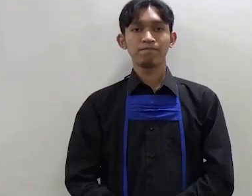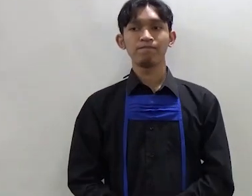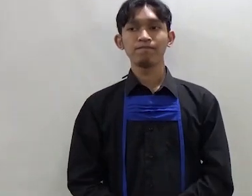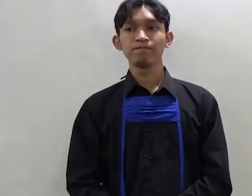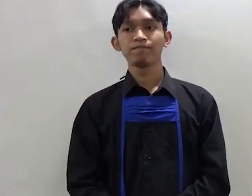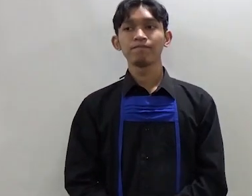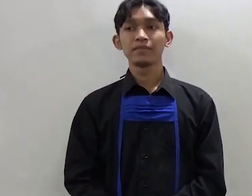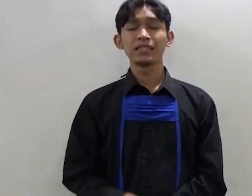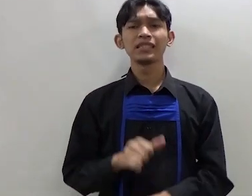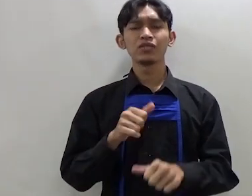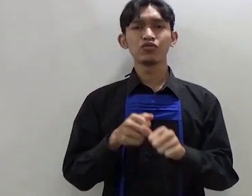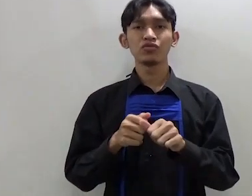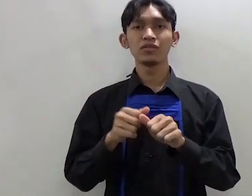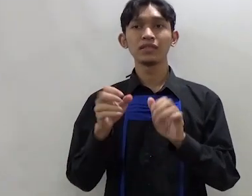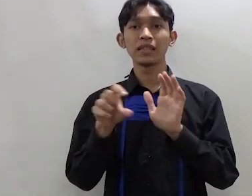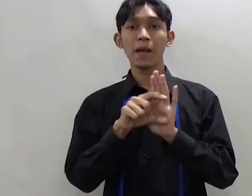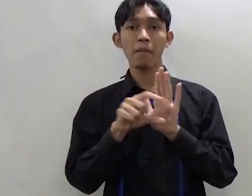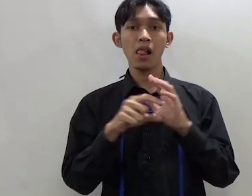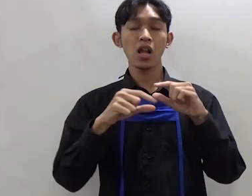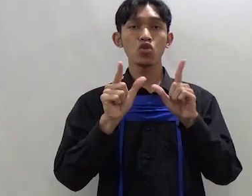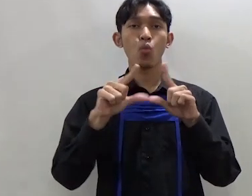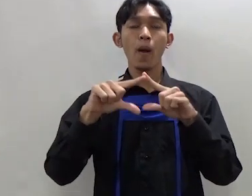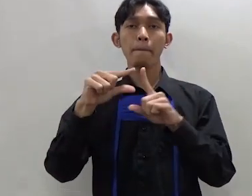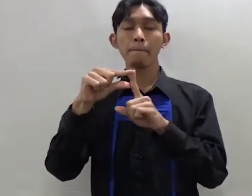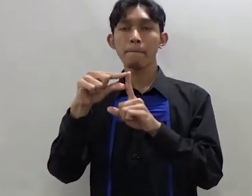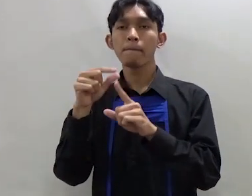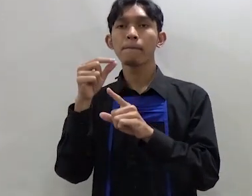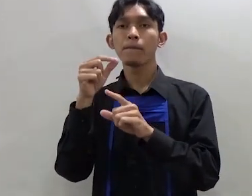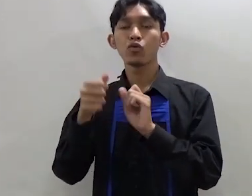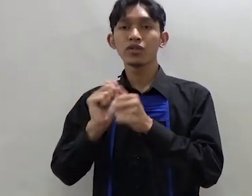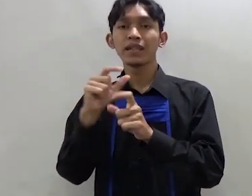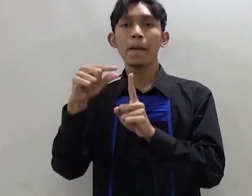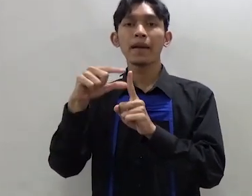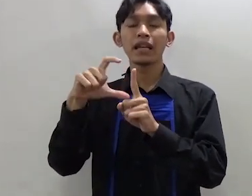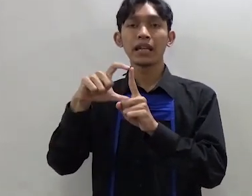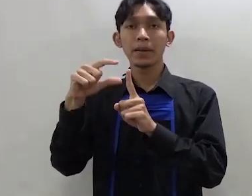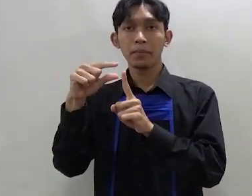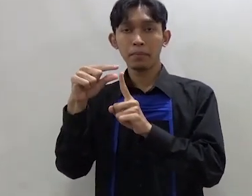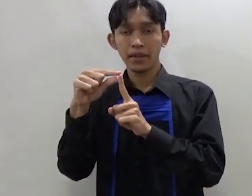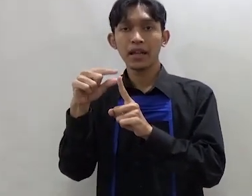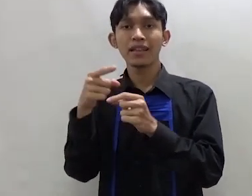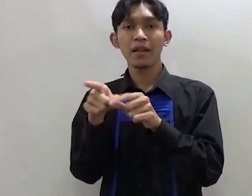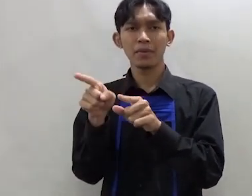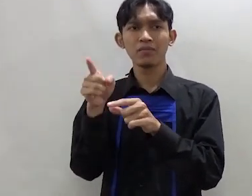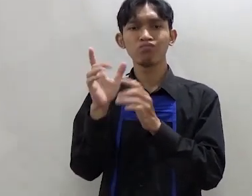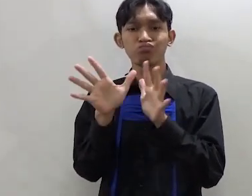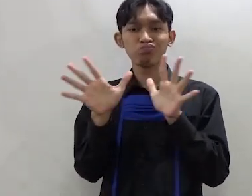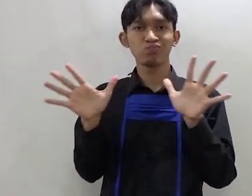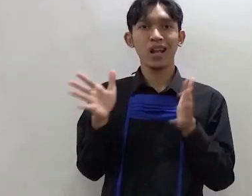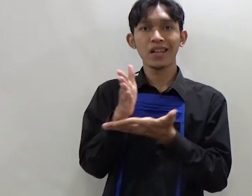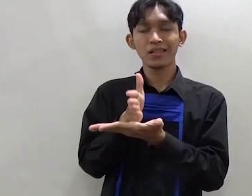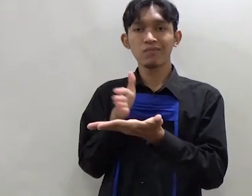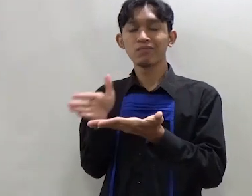dilakukan karantina di masing-masing shelter kabupaten. Keempat, dilakukan uji swab. Dan